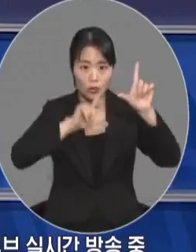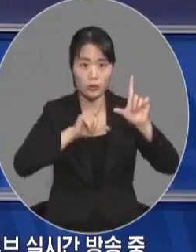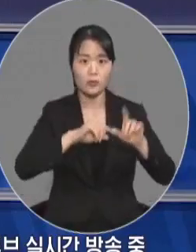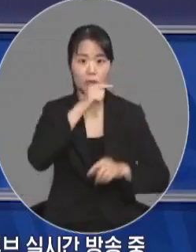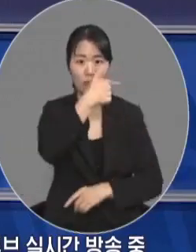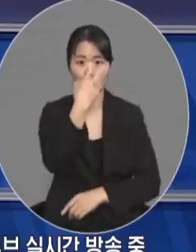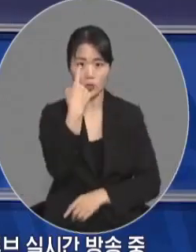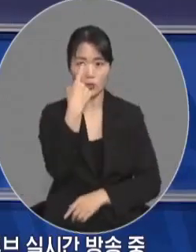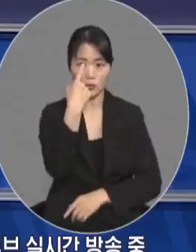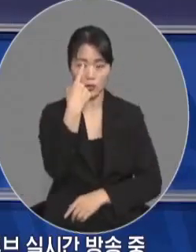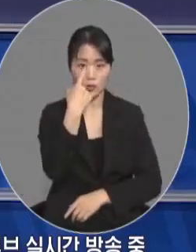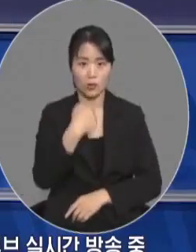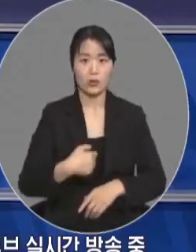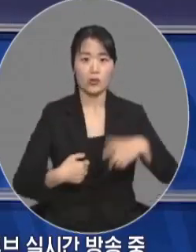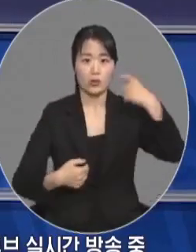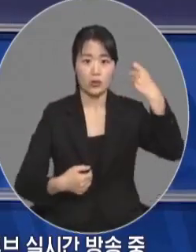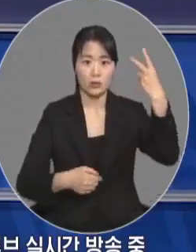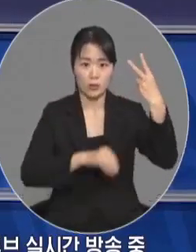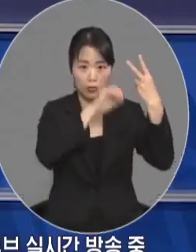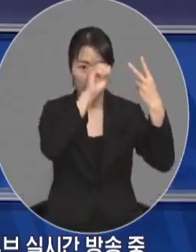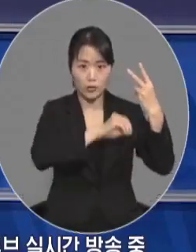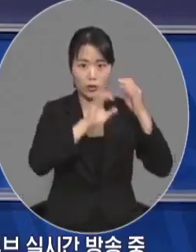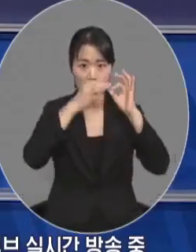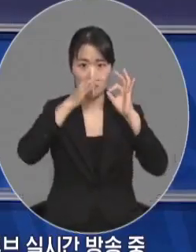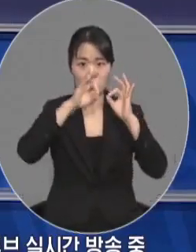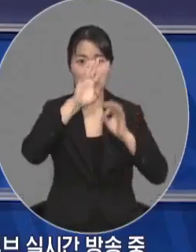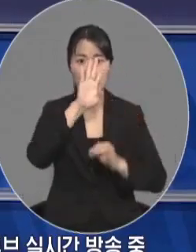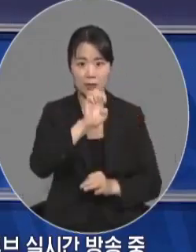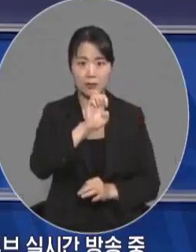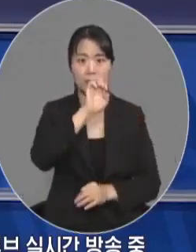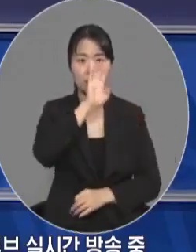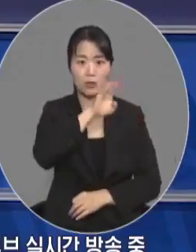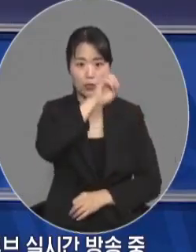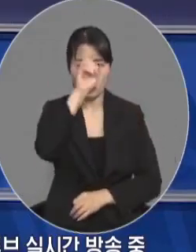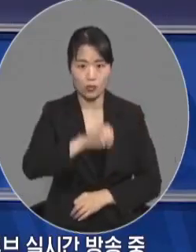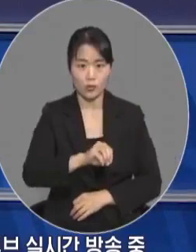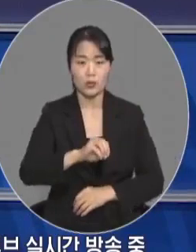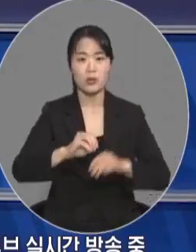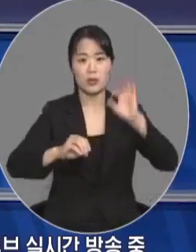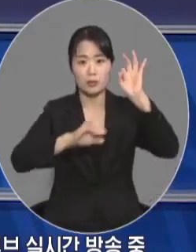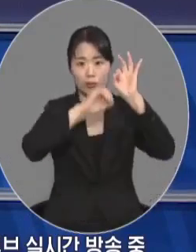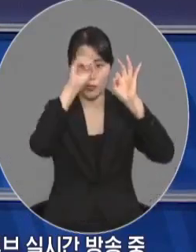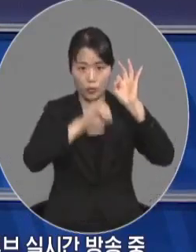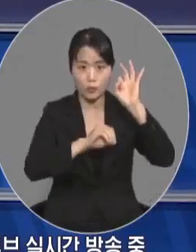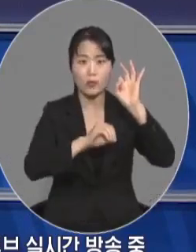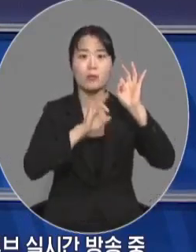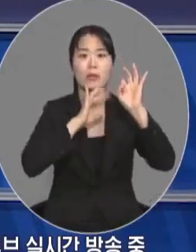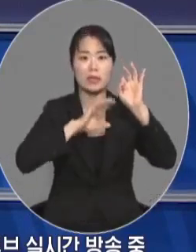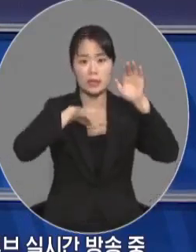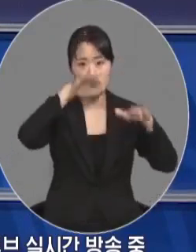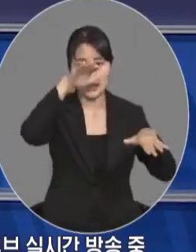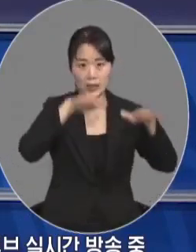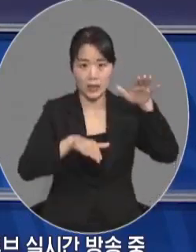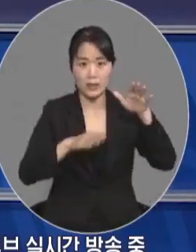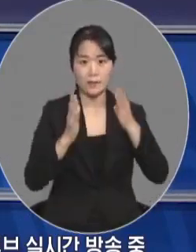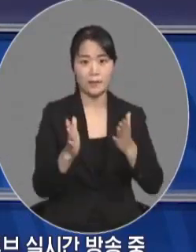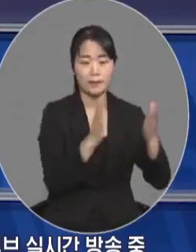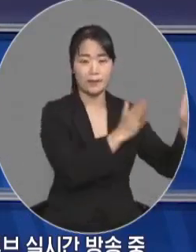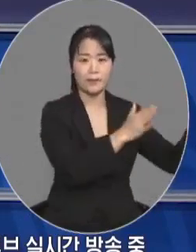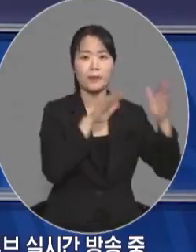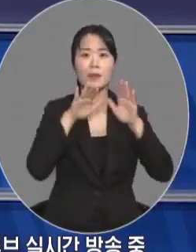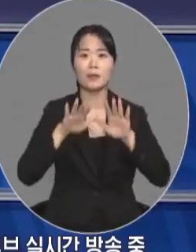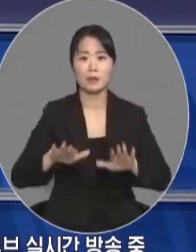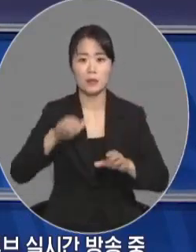노후키 55.05%, 김종 44.96%로 10%포인트 정도 차이가 났었습니다. 그런데